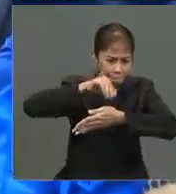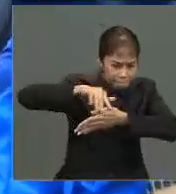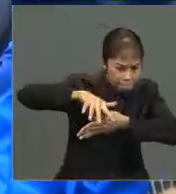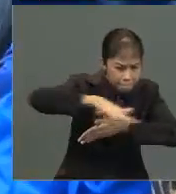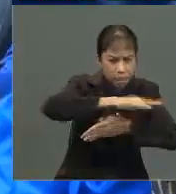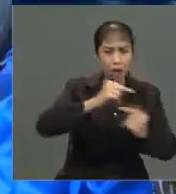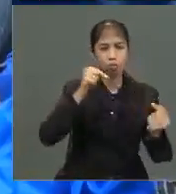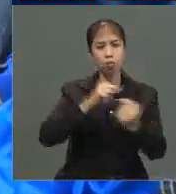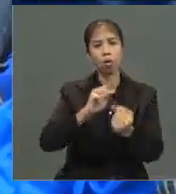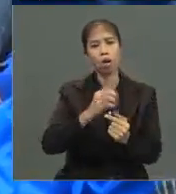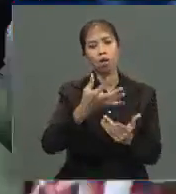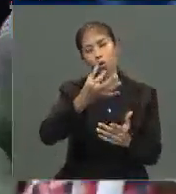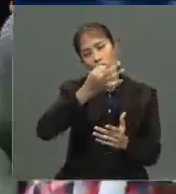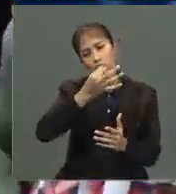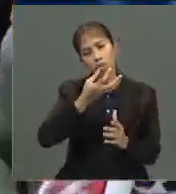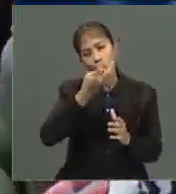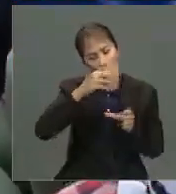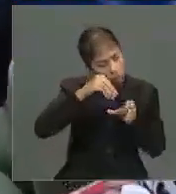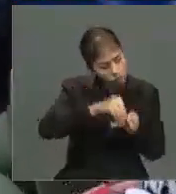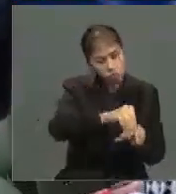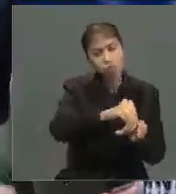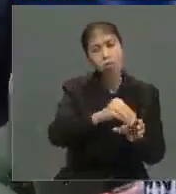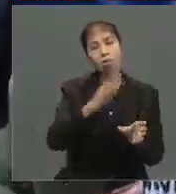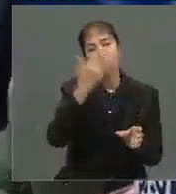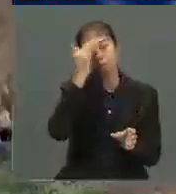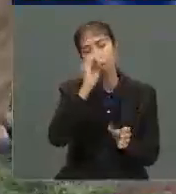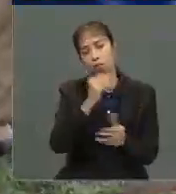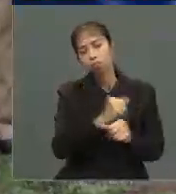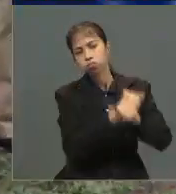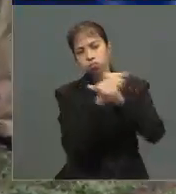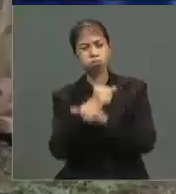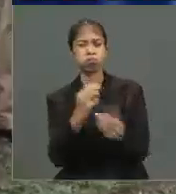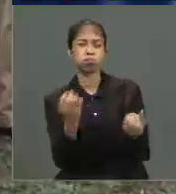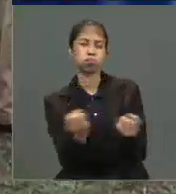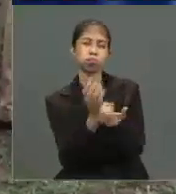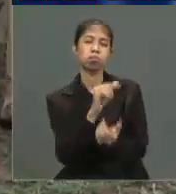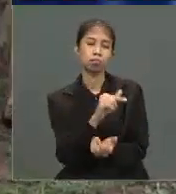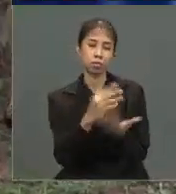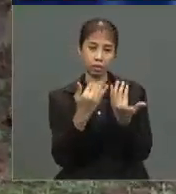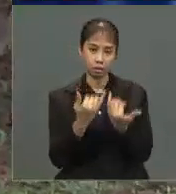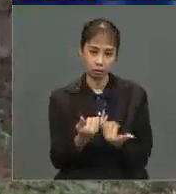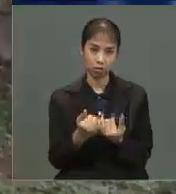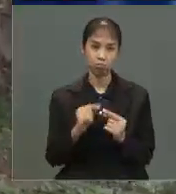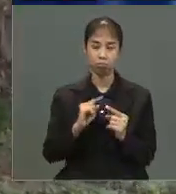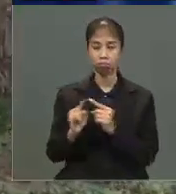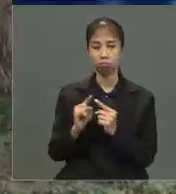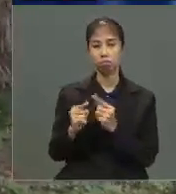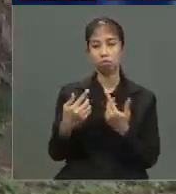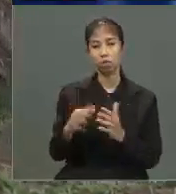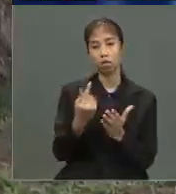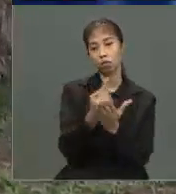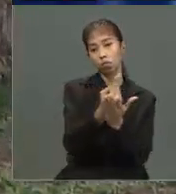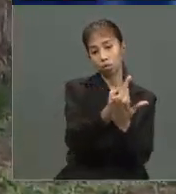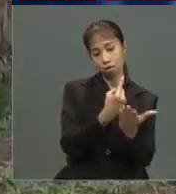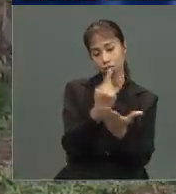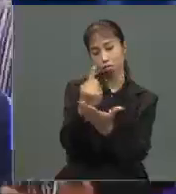ในพื้นที่อำเภอพรหมพิรามจังหวัดพิษณุโลกเพื่อไม่ให้เกิดความเสียหายโดยได้จัดเวทีปราศัยให้ตัวแทนของชาวบ้